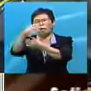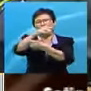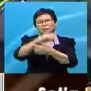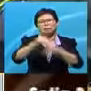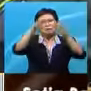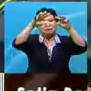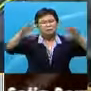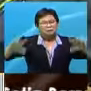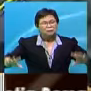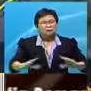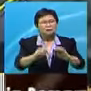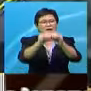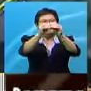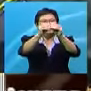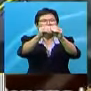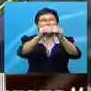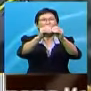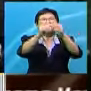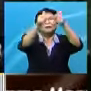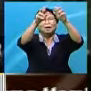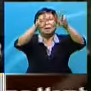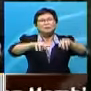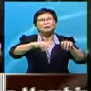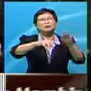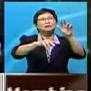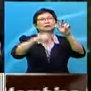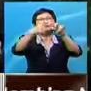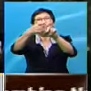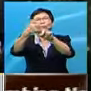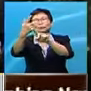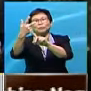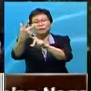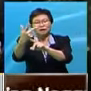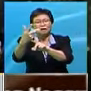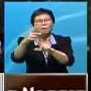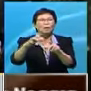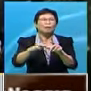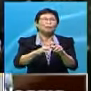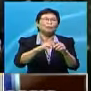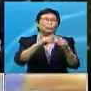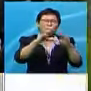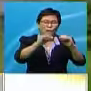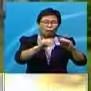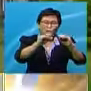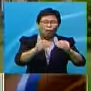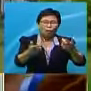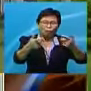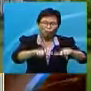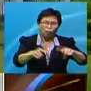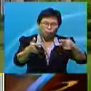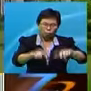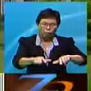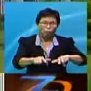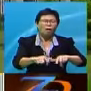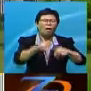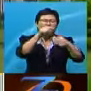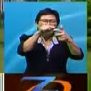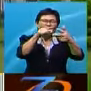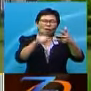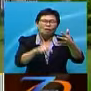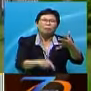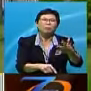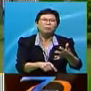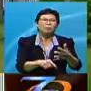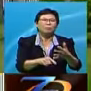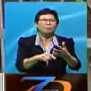sidang kemuncak ASEAN Jambor 3. Menerusi pertemuan-pertemuan padat yang akan berlangsung, pastinya pelbagai isu serantau